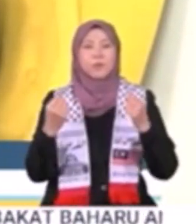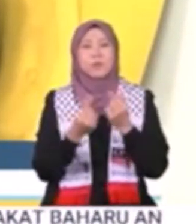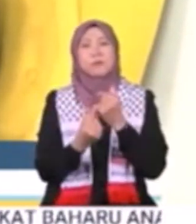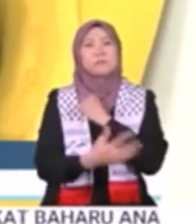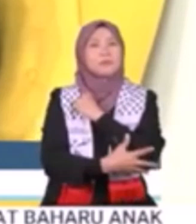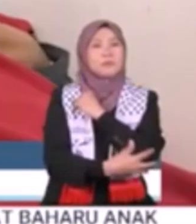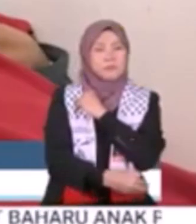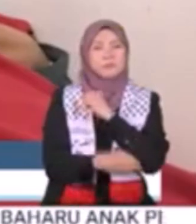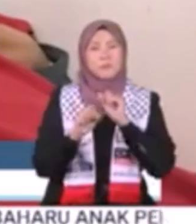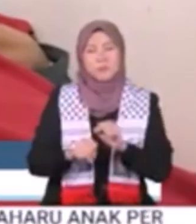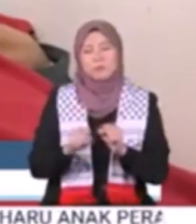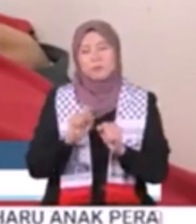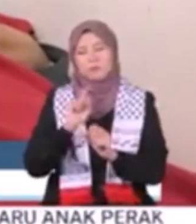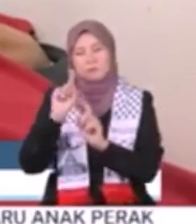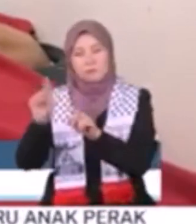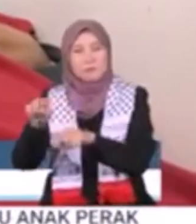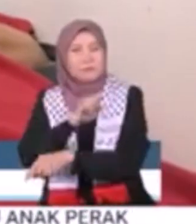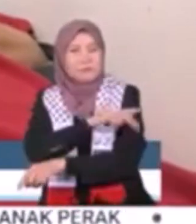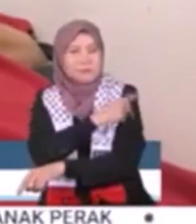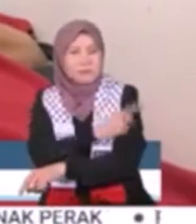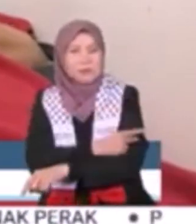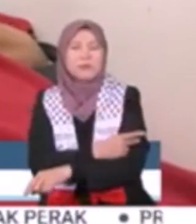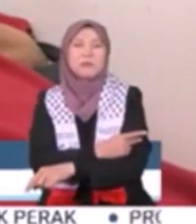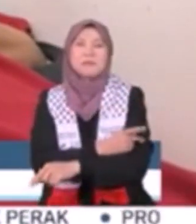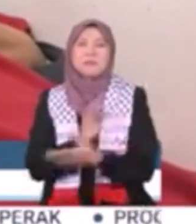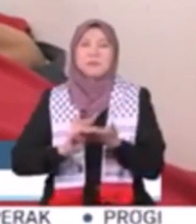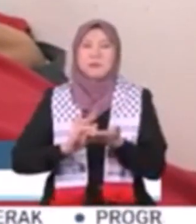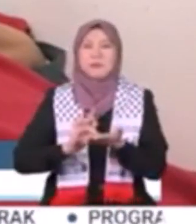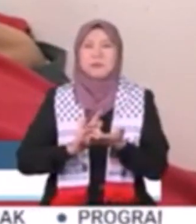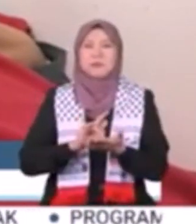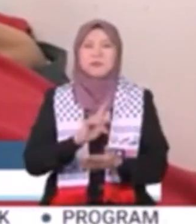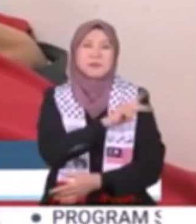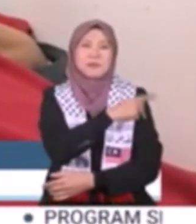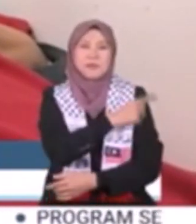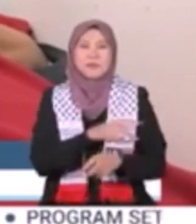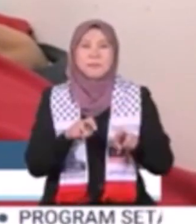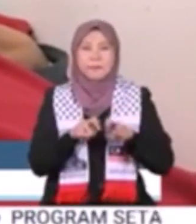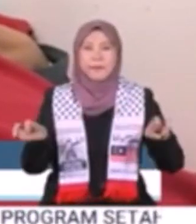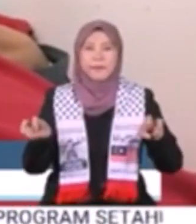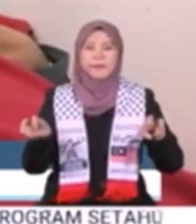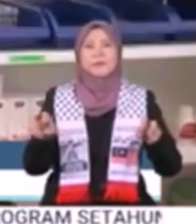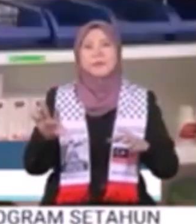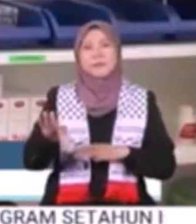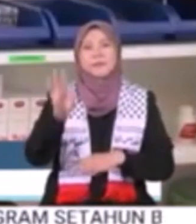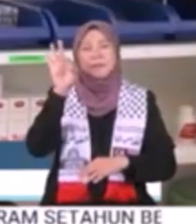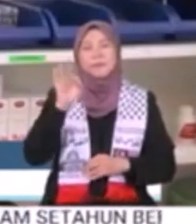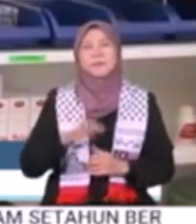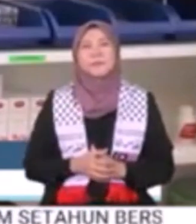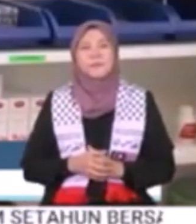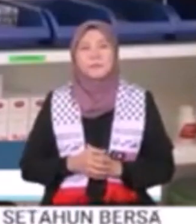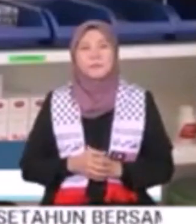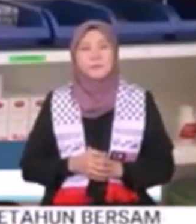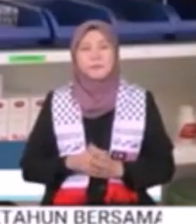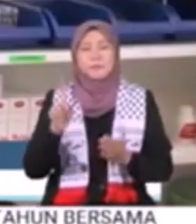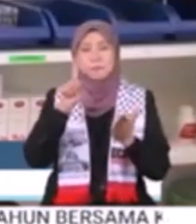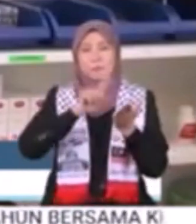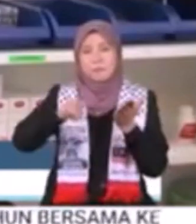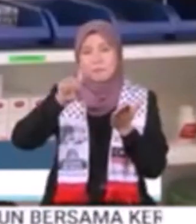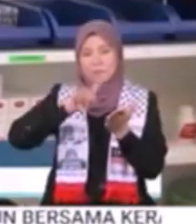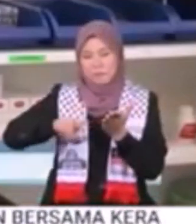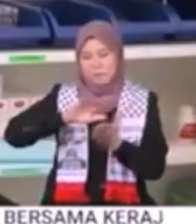rentan dapat menikmati rawatan yang lebih selesa dan cepat di klinik-klinik panel terpilih. Pemeriksaan yang menyeluruh